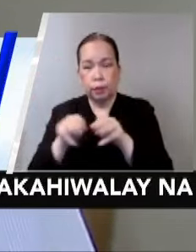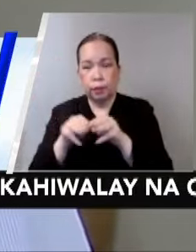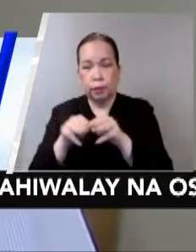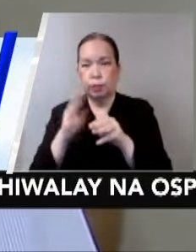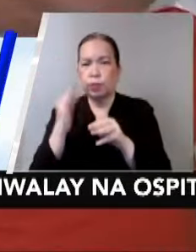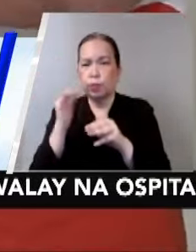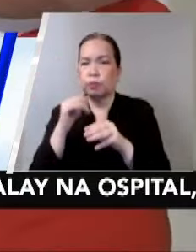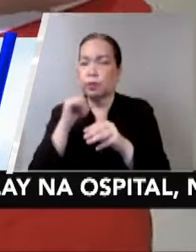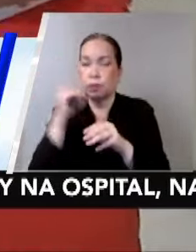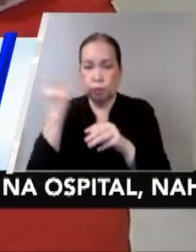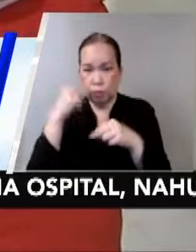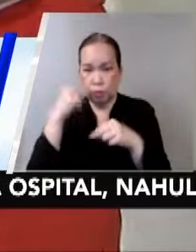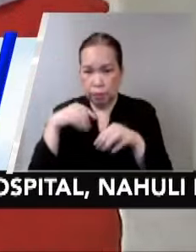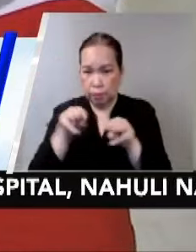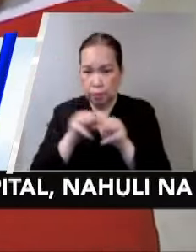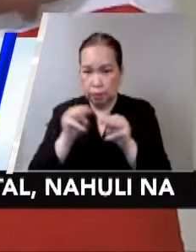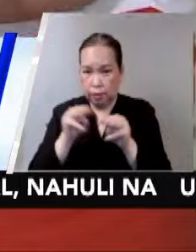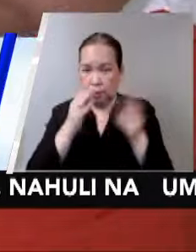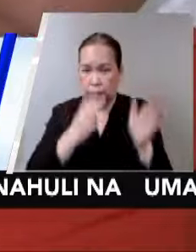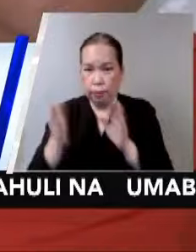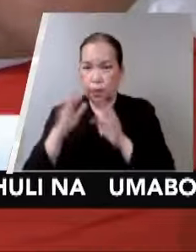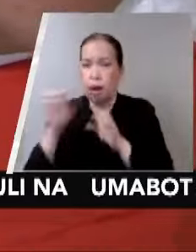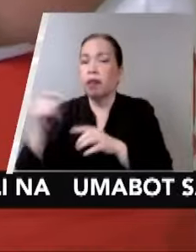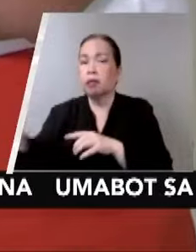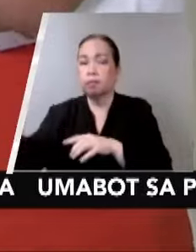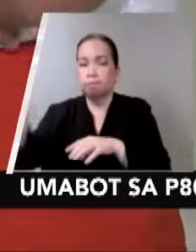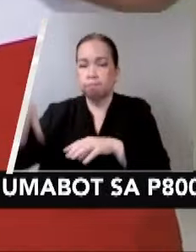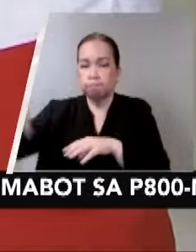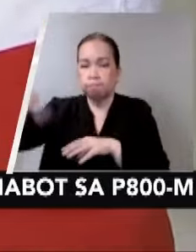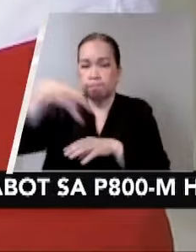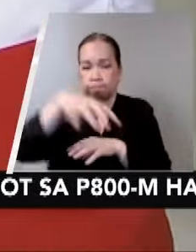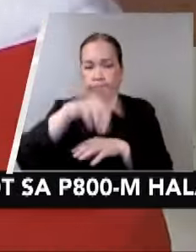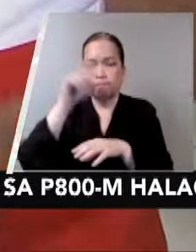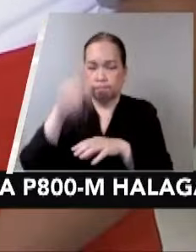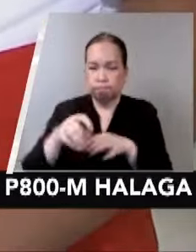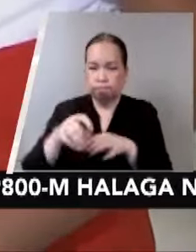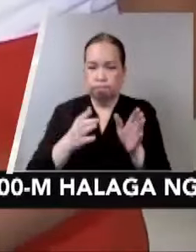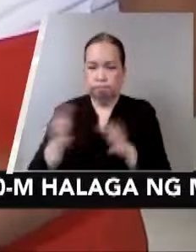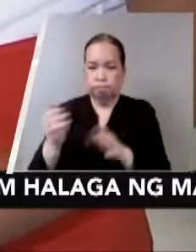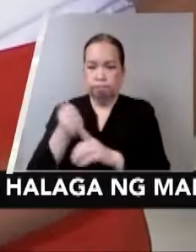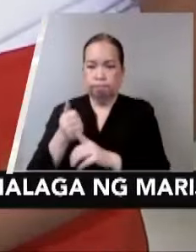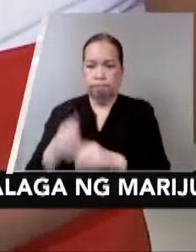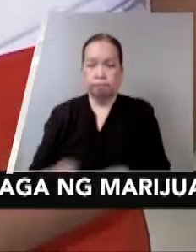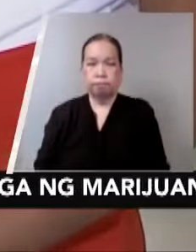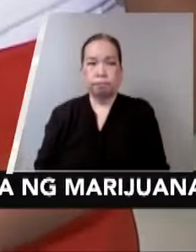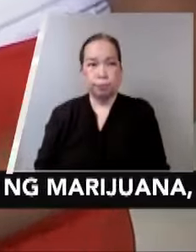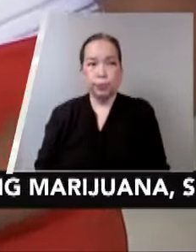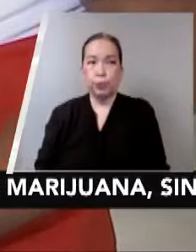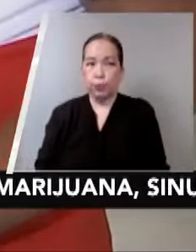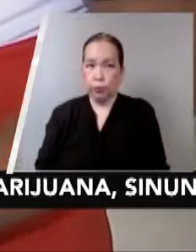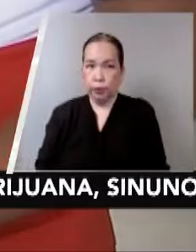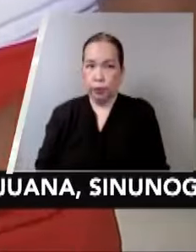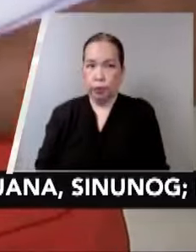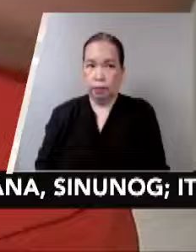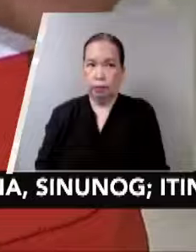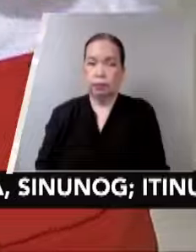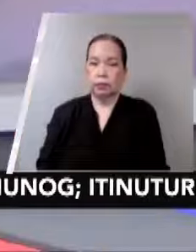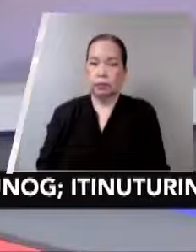ang preparasyon. Para sa GMA Integrated News, Oscar Oida, nakatutok, 24 oras.